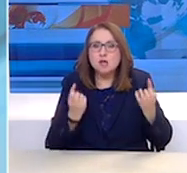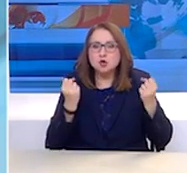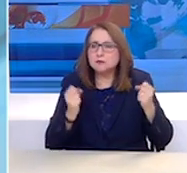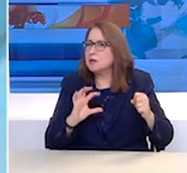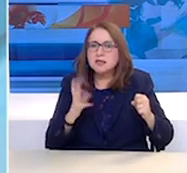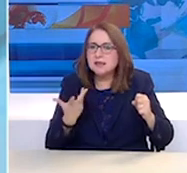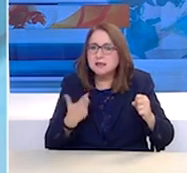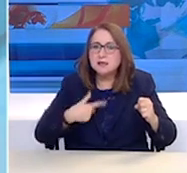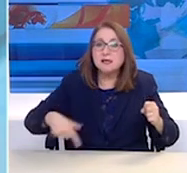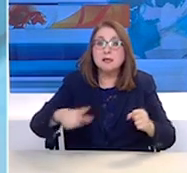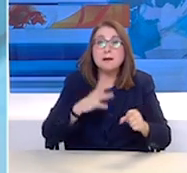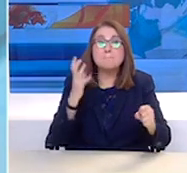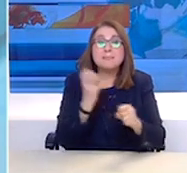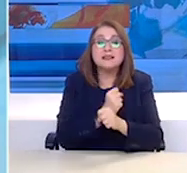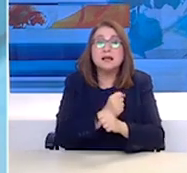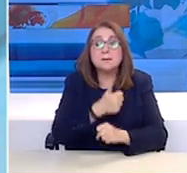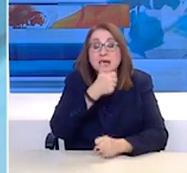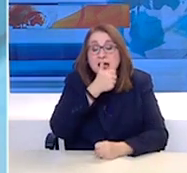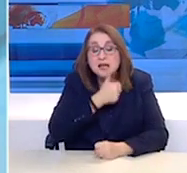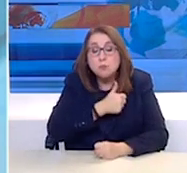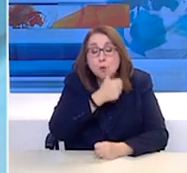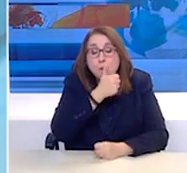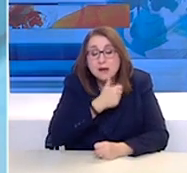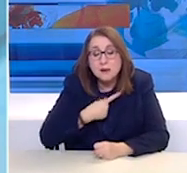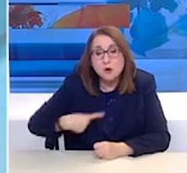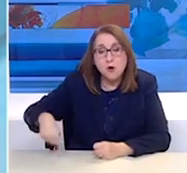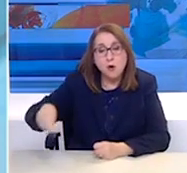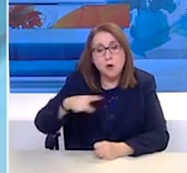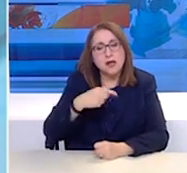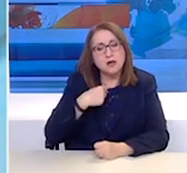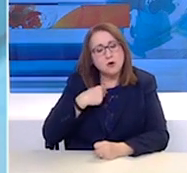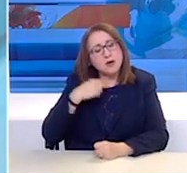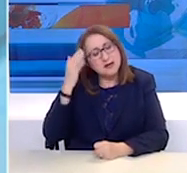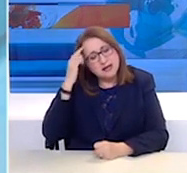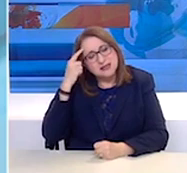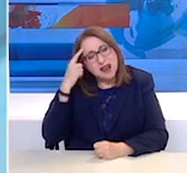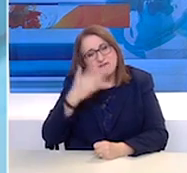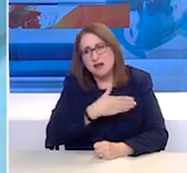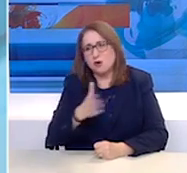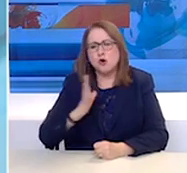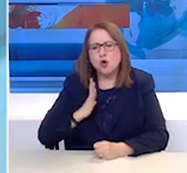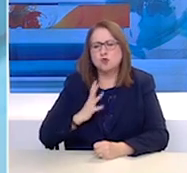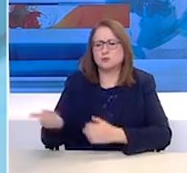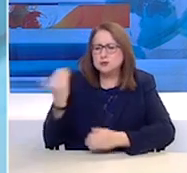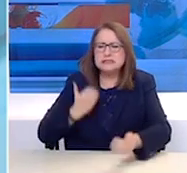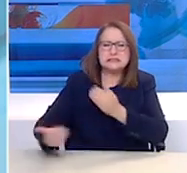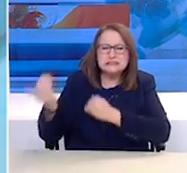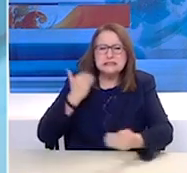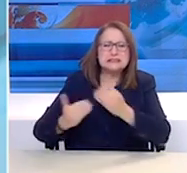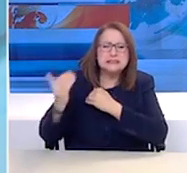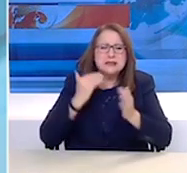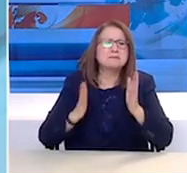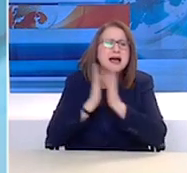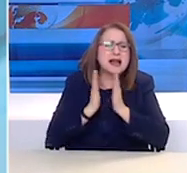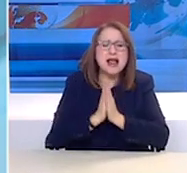υπομένουμε. Εγώ καταλαβαίνω τον κόσμο και βλέπω όλες αυτές τις ερωτήσεις που είναι η μία πίσω από την άλλη. Πότε θα χαλαρώσουμε, κουραστήκαμε, σας το λέμε με τον